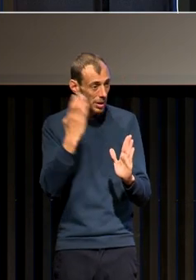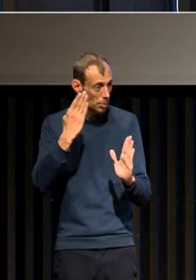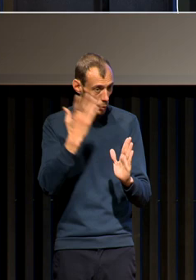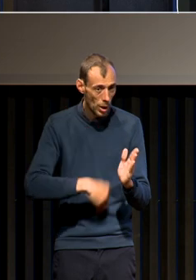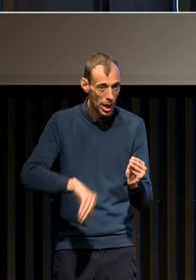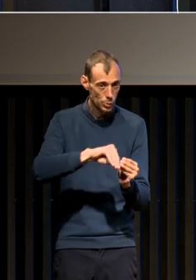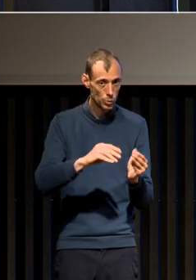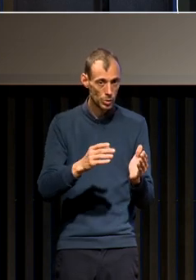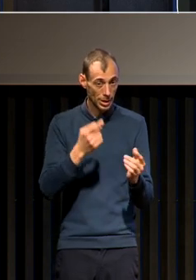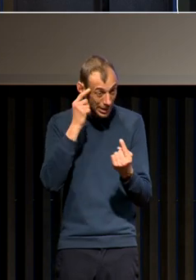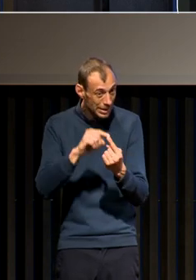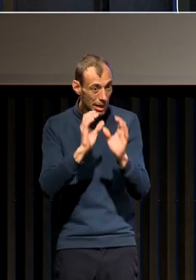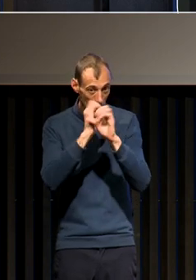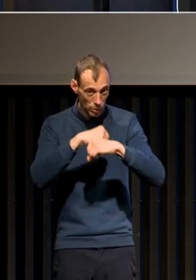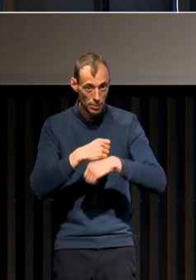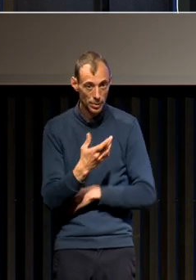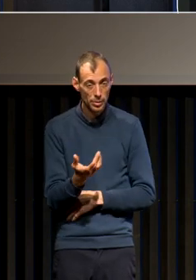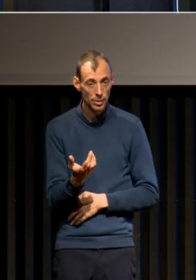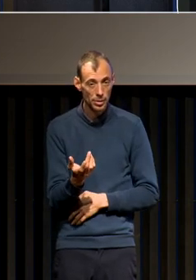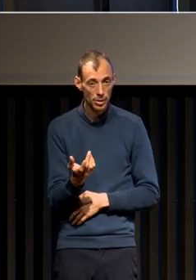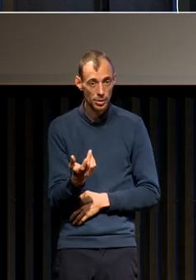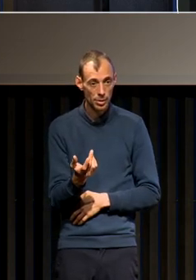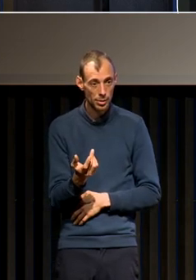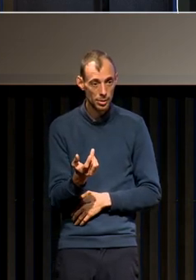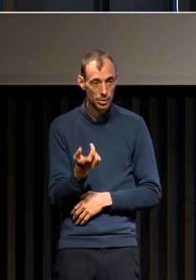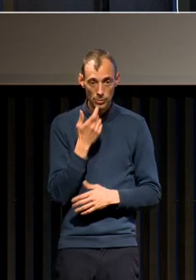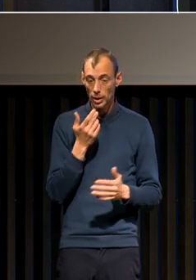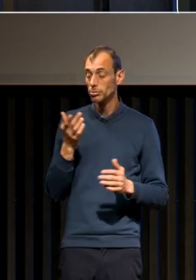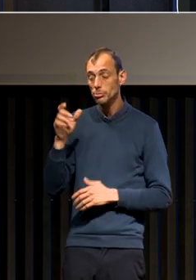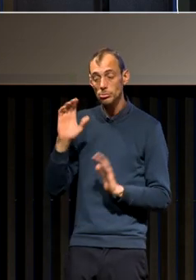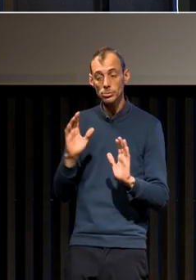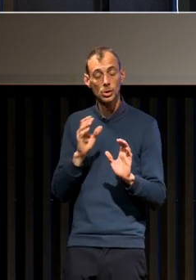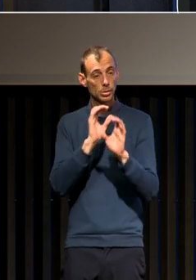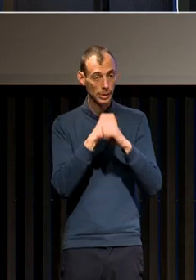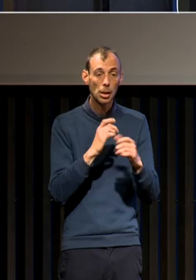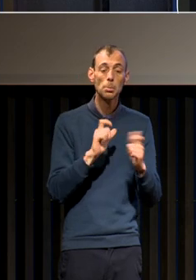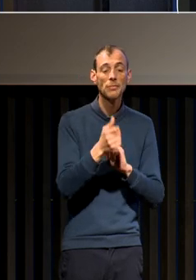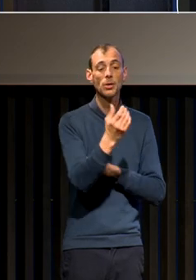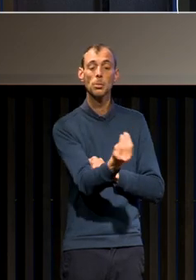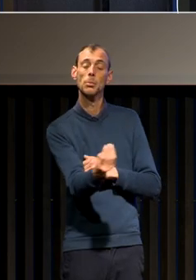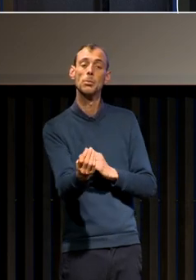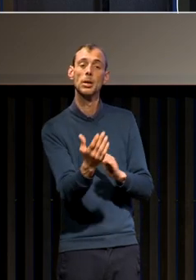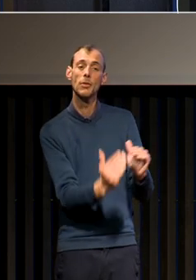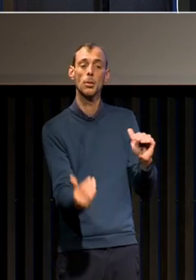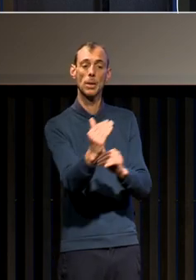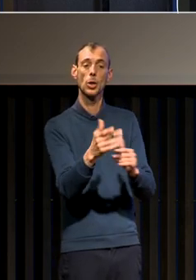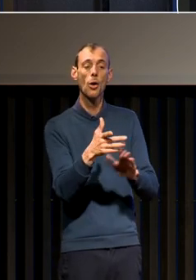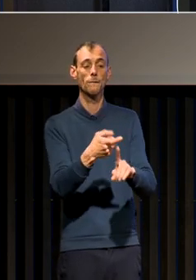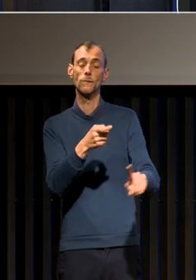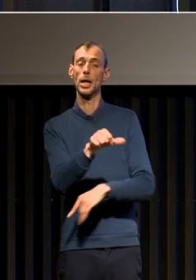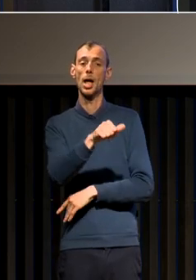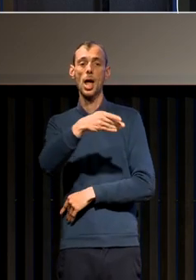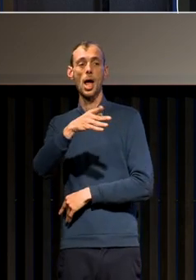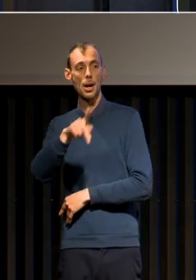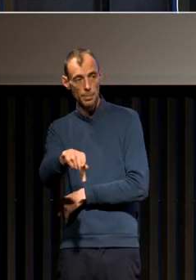principe d'anonymat du don ne fait pas obstacle à l'accès de la personne majeure née d'une AMP avec tiers donneur sur sa demande à des